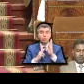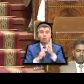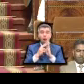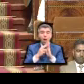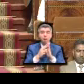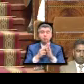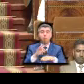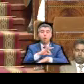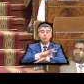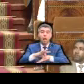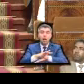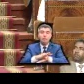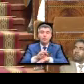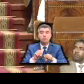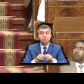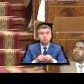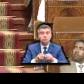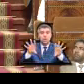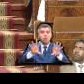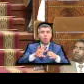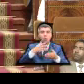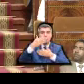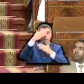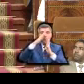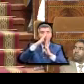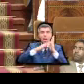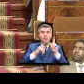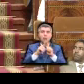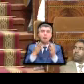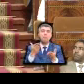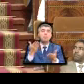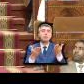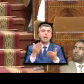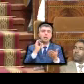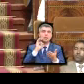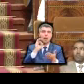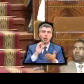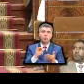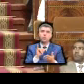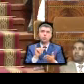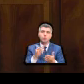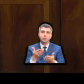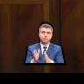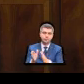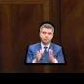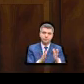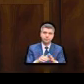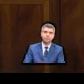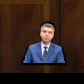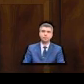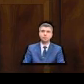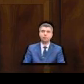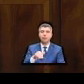الجهات لكي نضمن نوع من التوازن في توزيع الموارد البشرية. شكرا. تعقيب فريق